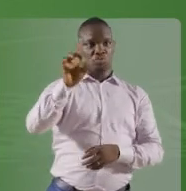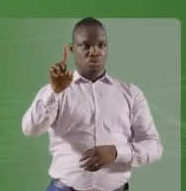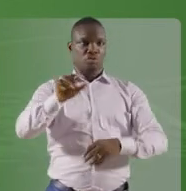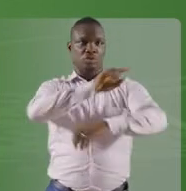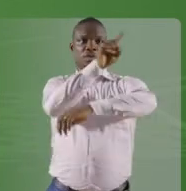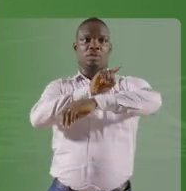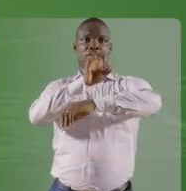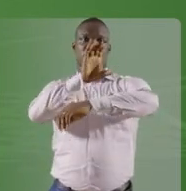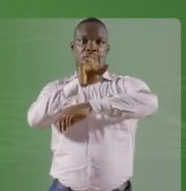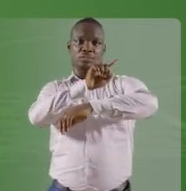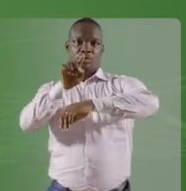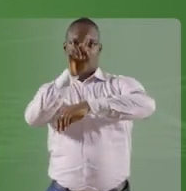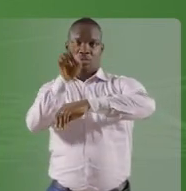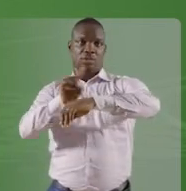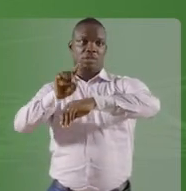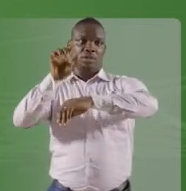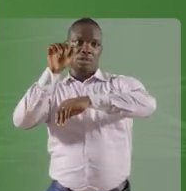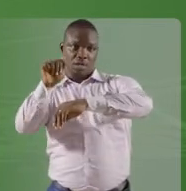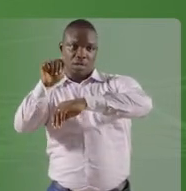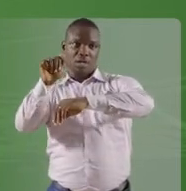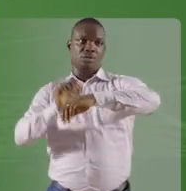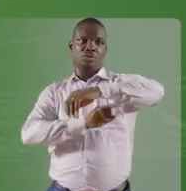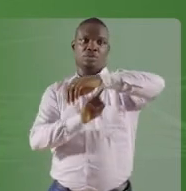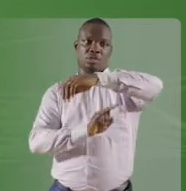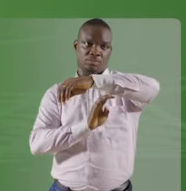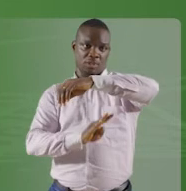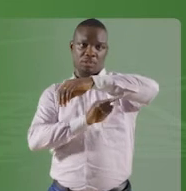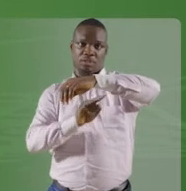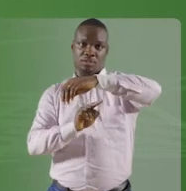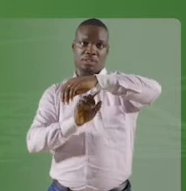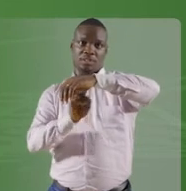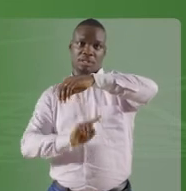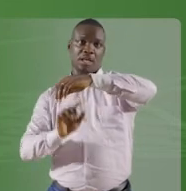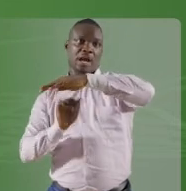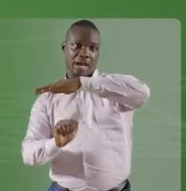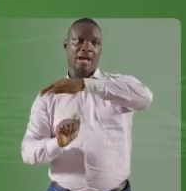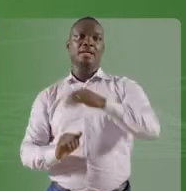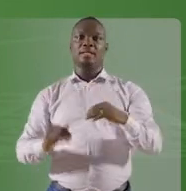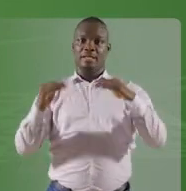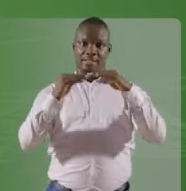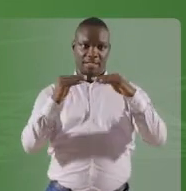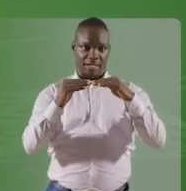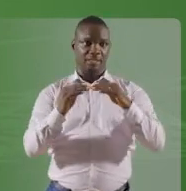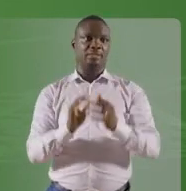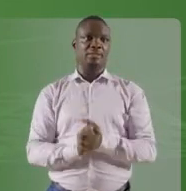ZC moins ZA sur ZB moins ZA est égal à 1. Par